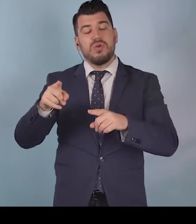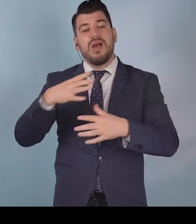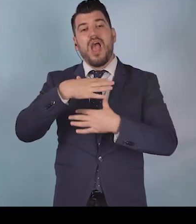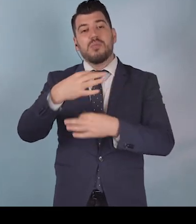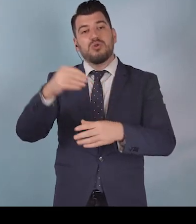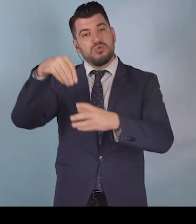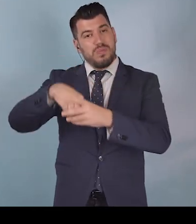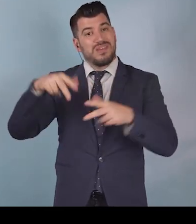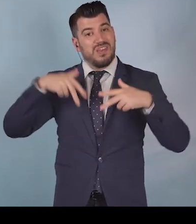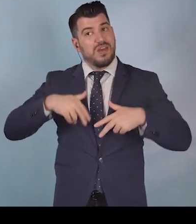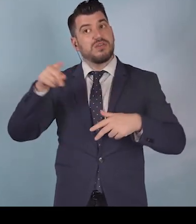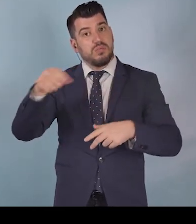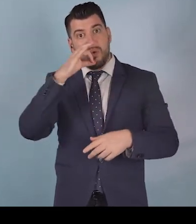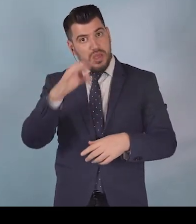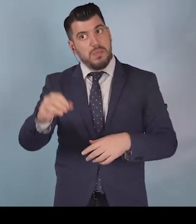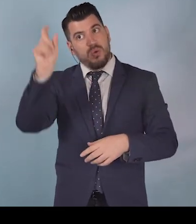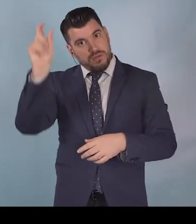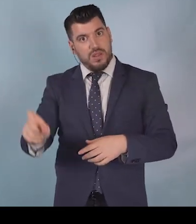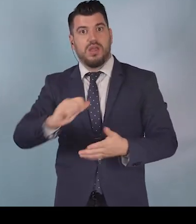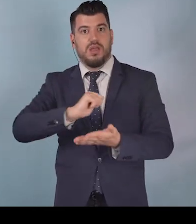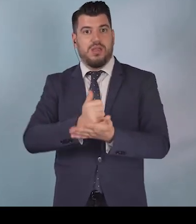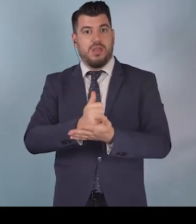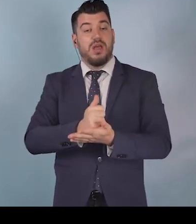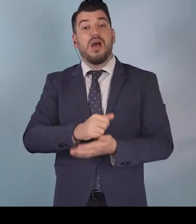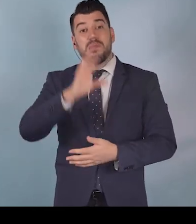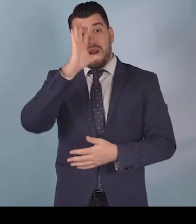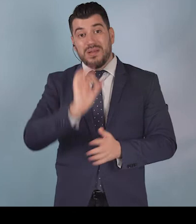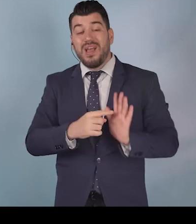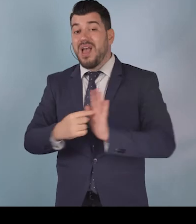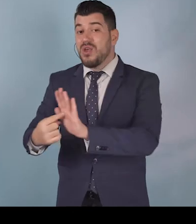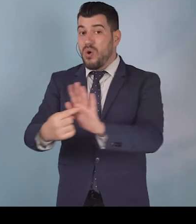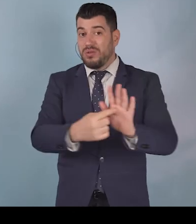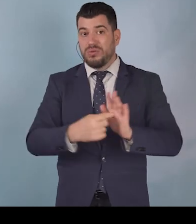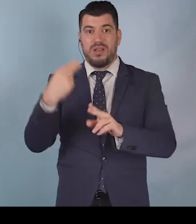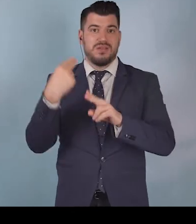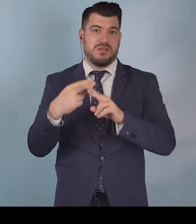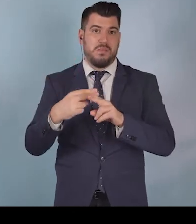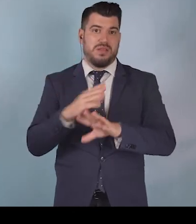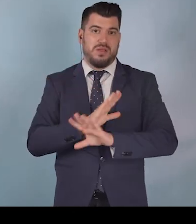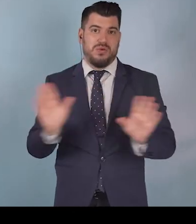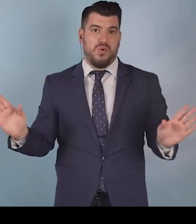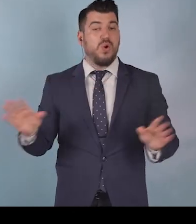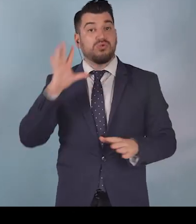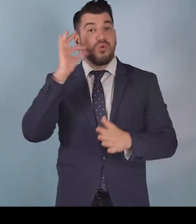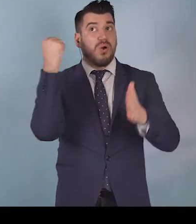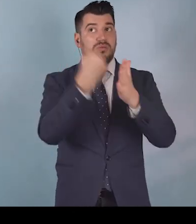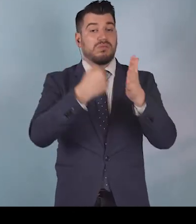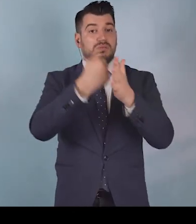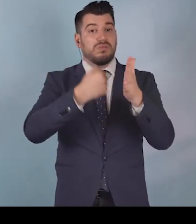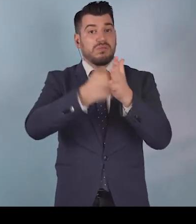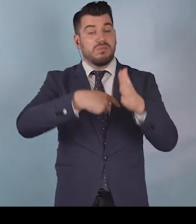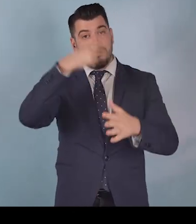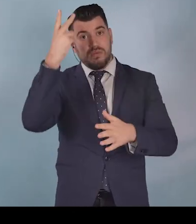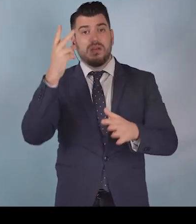τα οποία όντως η ορατότητα είναι ένα πάρα πολύ σημαντικό κομμάτι για τη διεκδίκηση των ΛΟΑΤΚΙ δικαιωμάτων, πόσο μάλλον για το